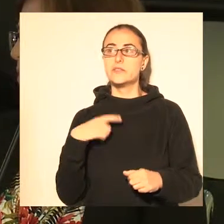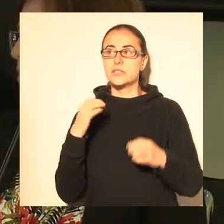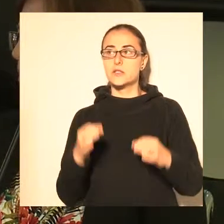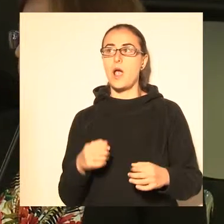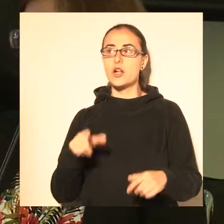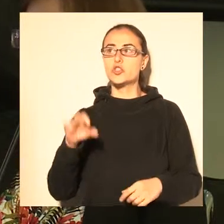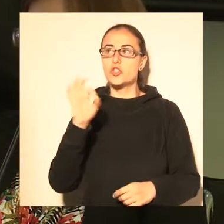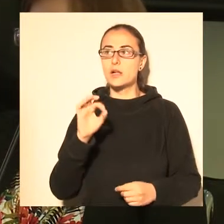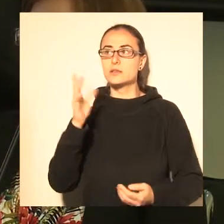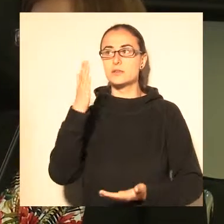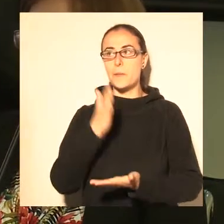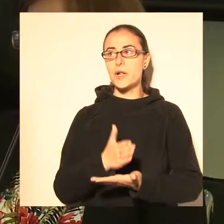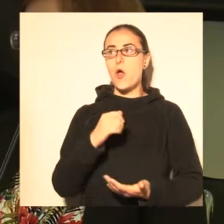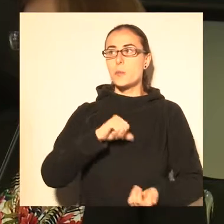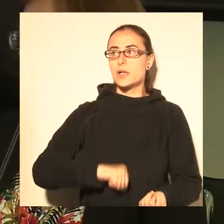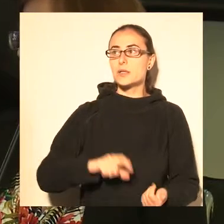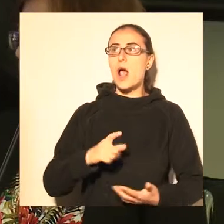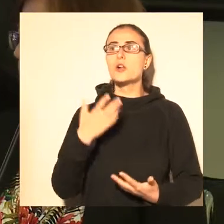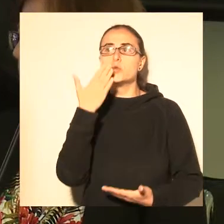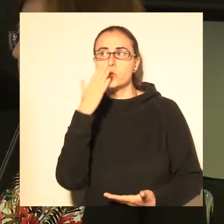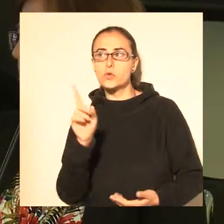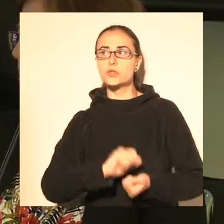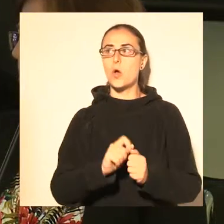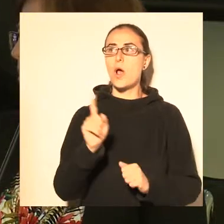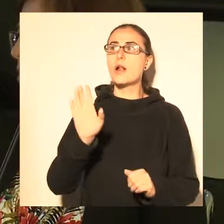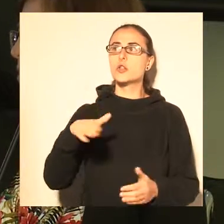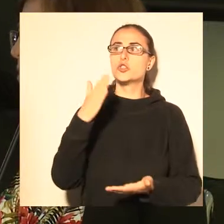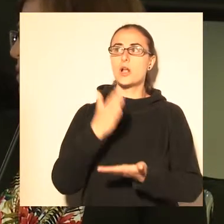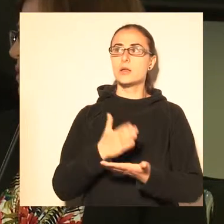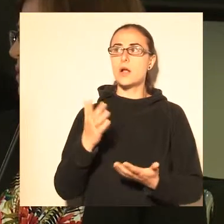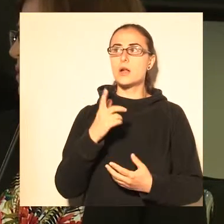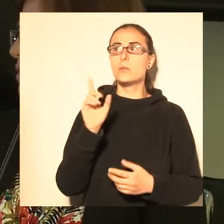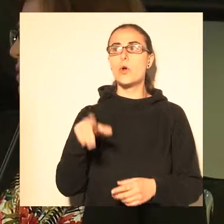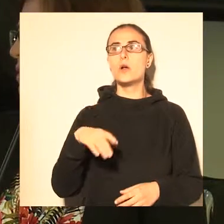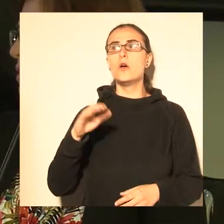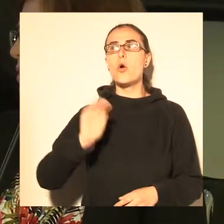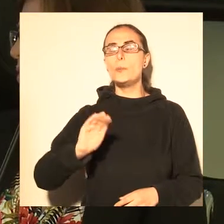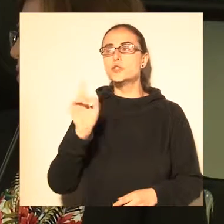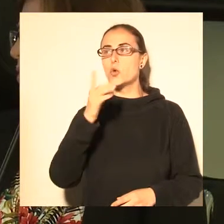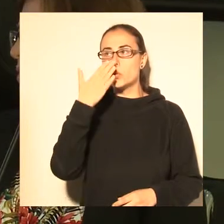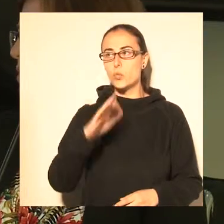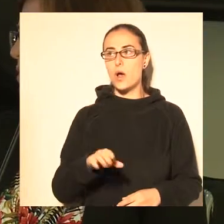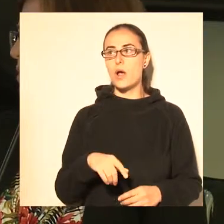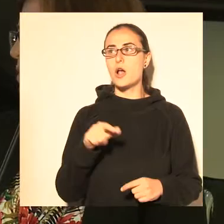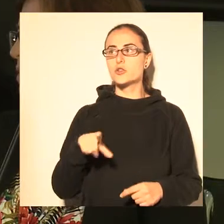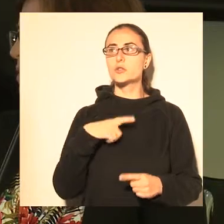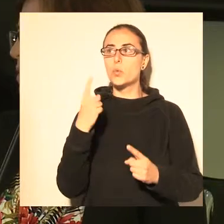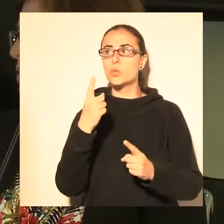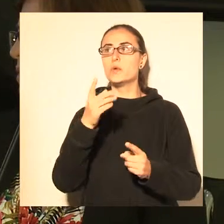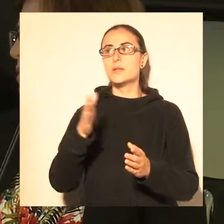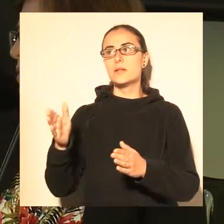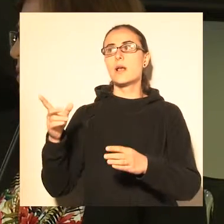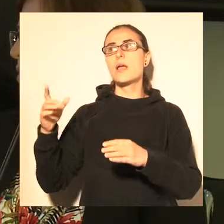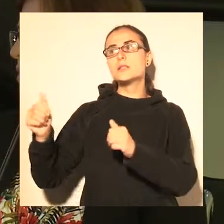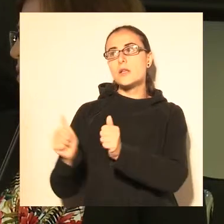încheieturi are șanse să scape de operație și de durere Păi asta nu i șansă faptul că î dai Șansa copilului să nu l doară și unii dintre